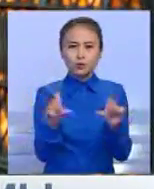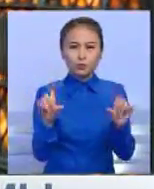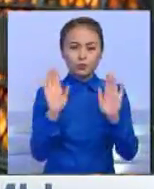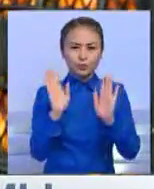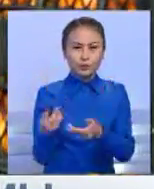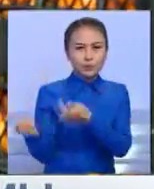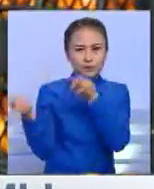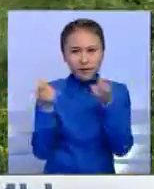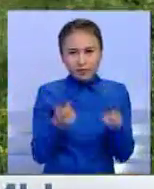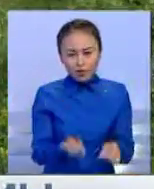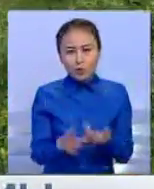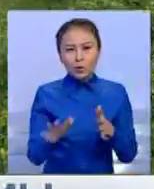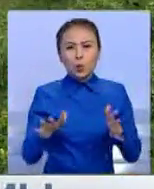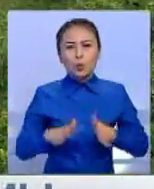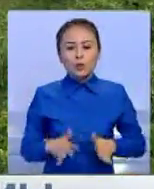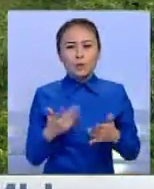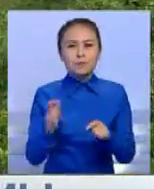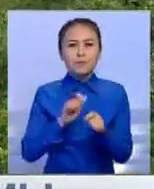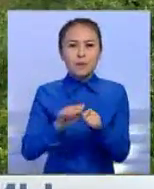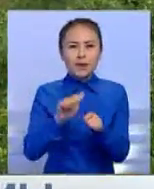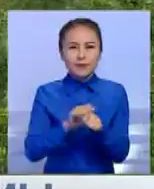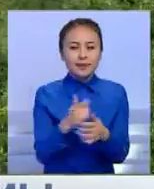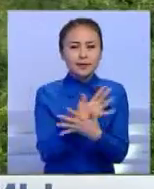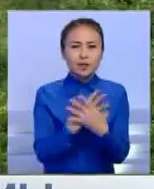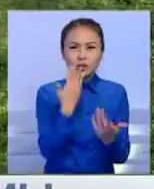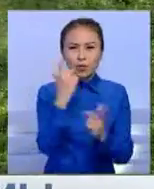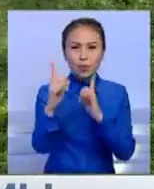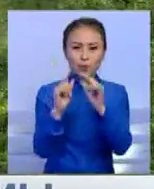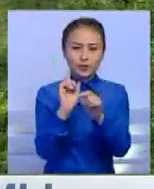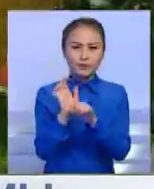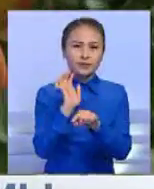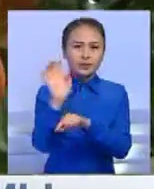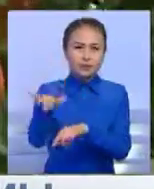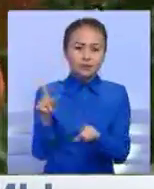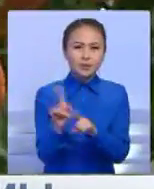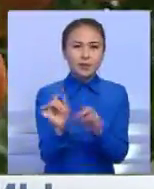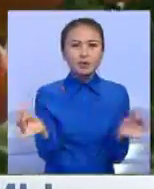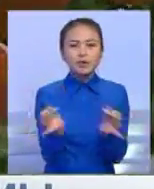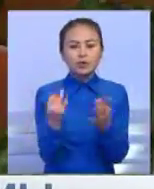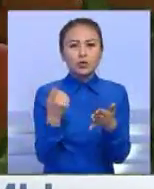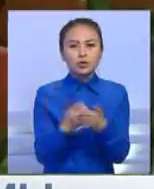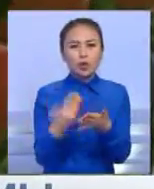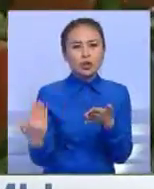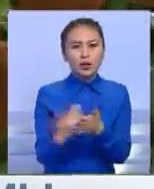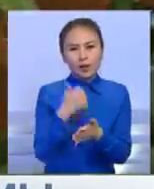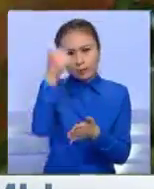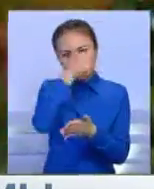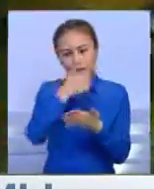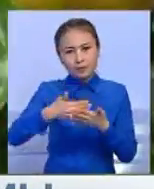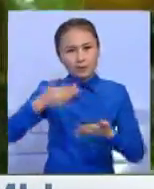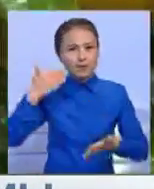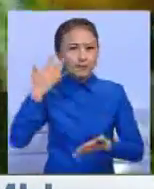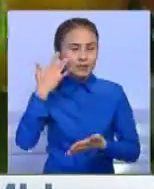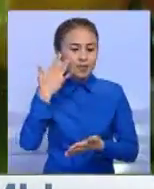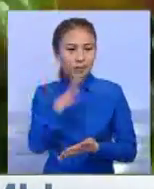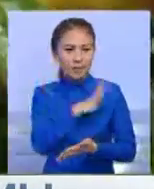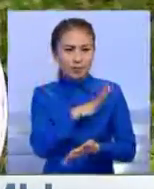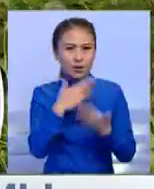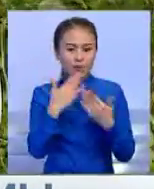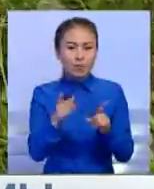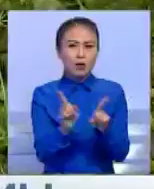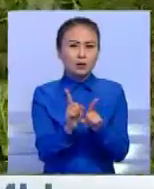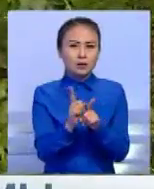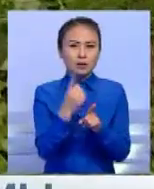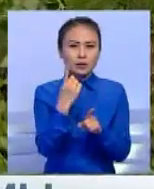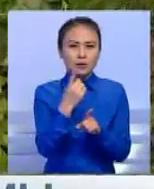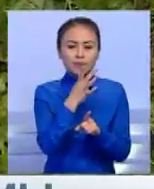сөрелеріне жеткізіледі. Грузиндік мандариндерді шетелдерде экспорттаудың қызыған шағы жаңа жыл алдындағы қарбаласқа тап келді. Бірақ